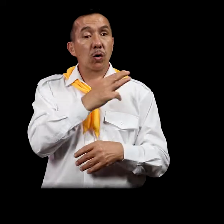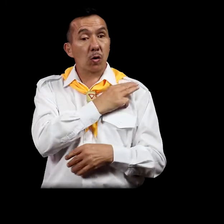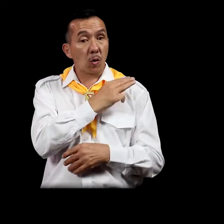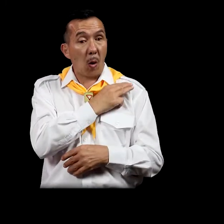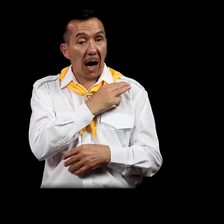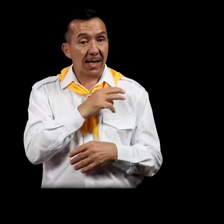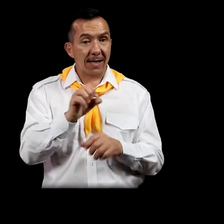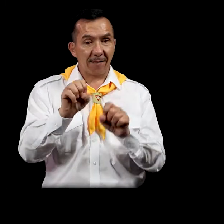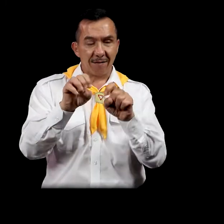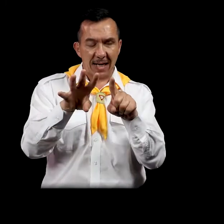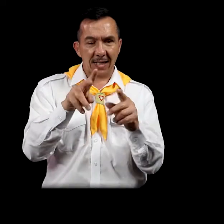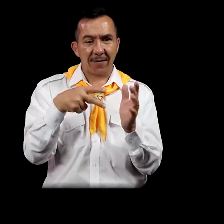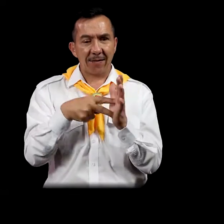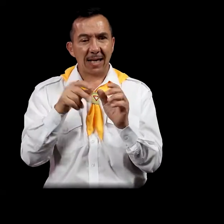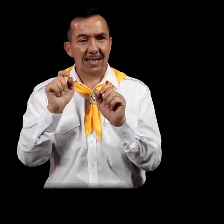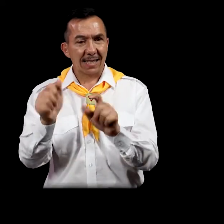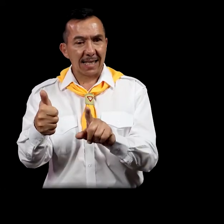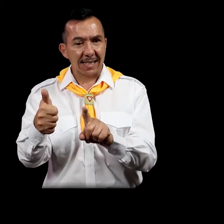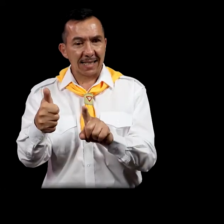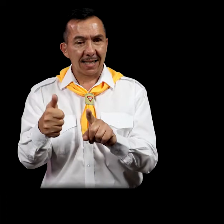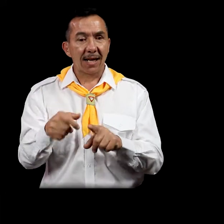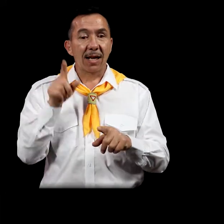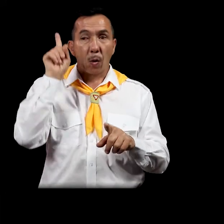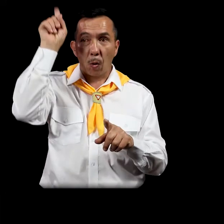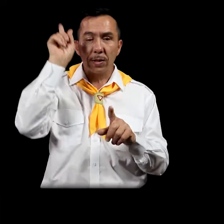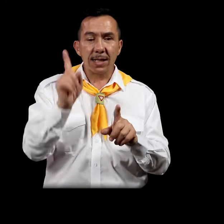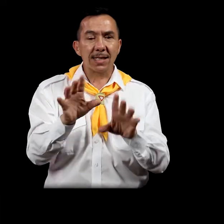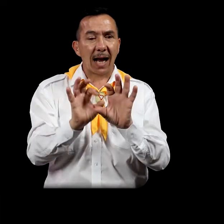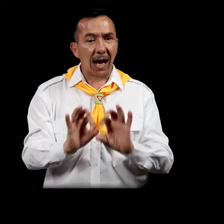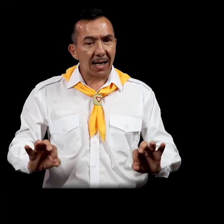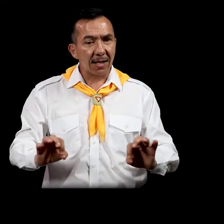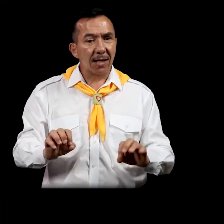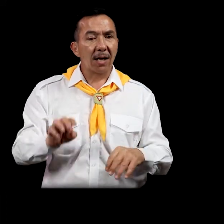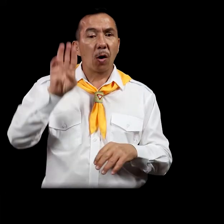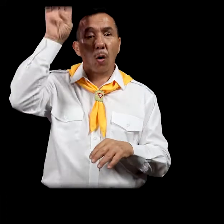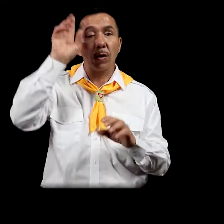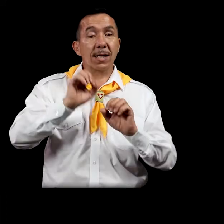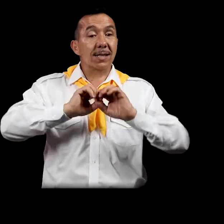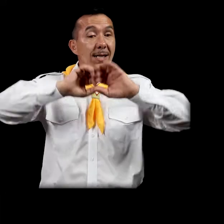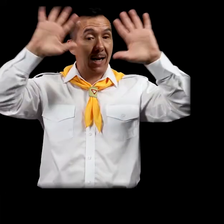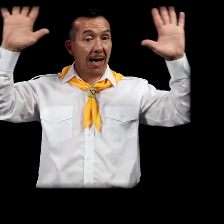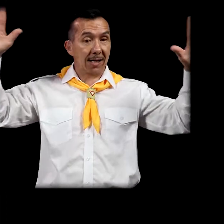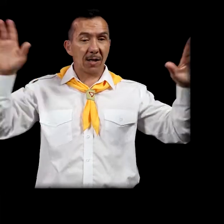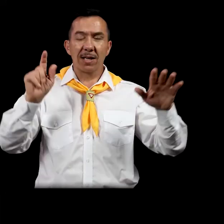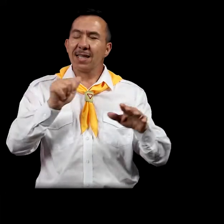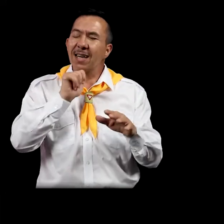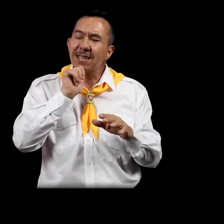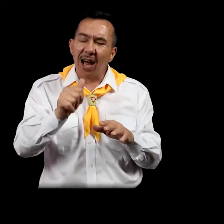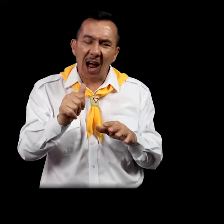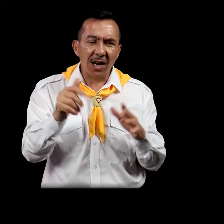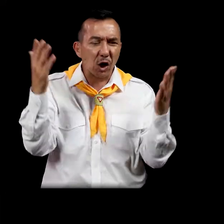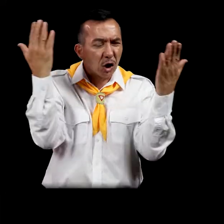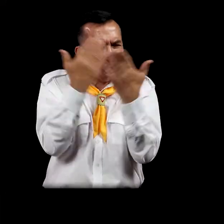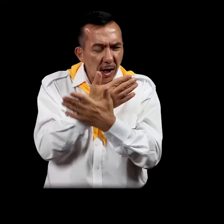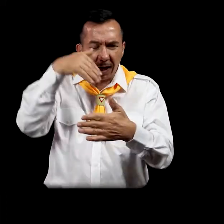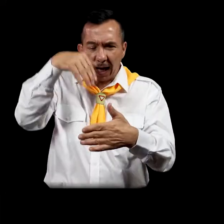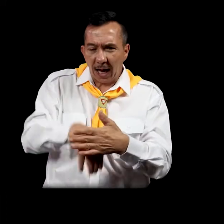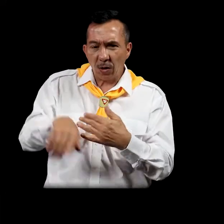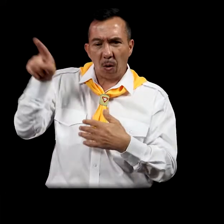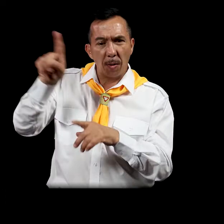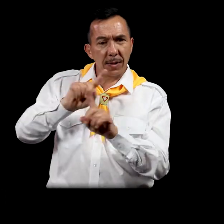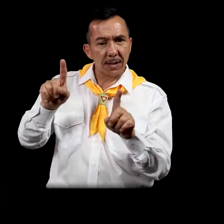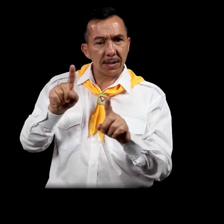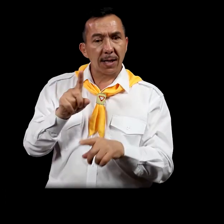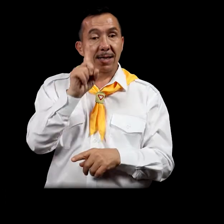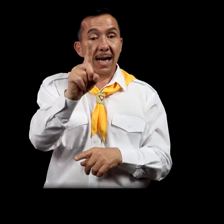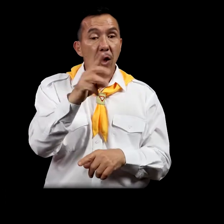Johannes 14 vers 16. God is heilig. God is lig en daar is geen duisternis in hom nie.